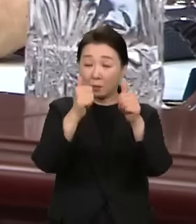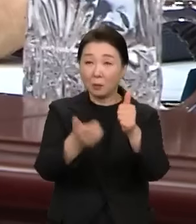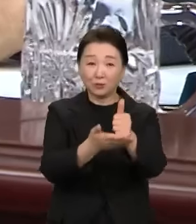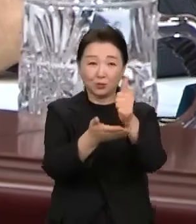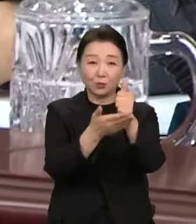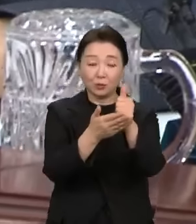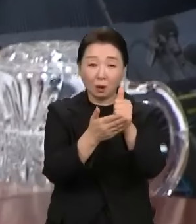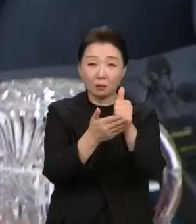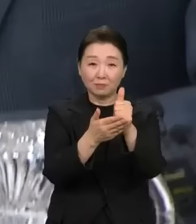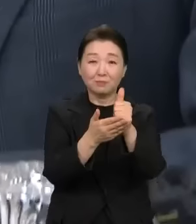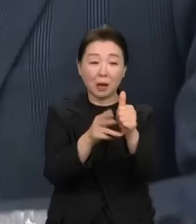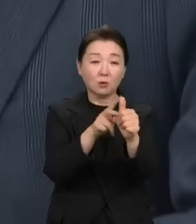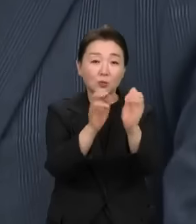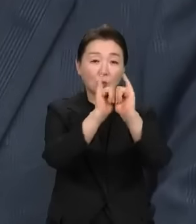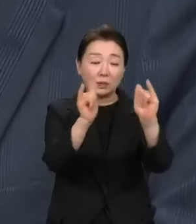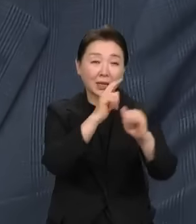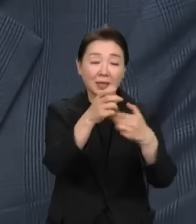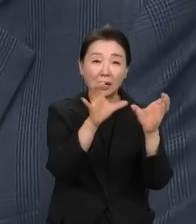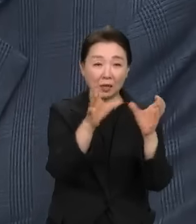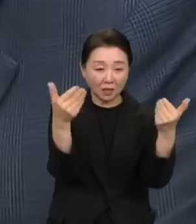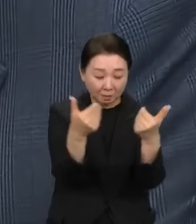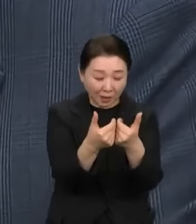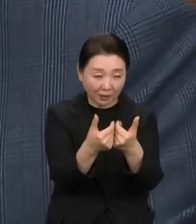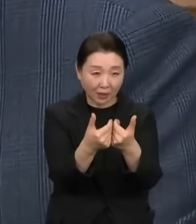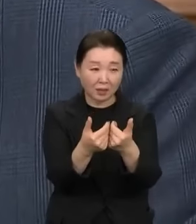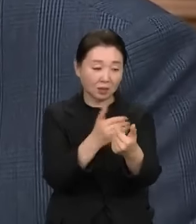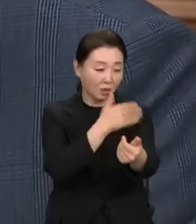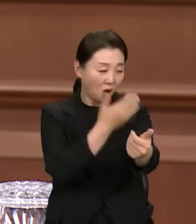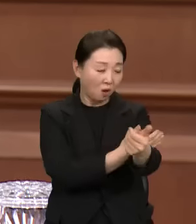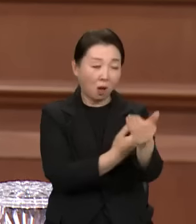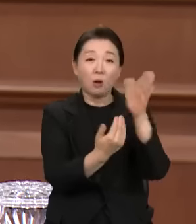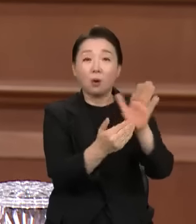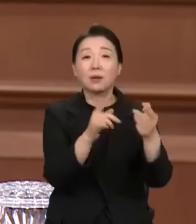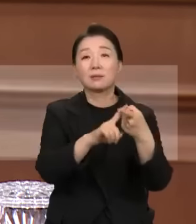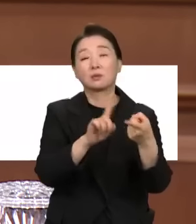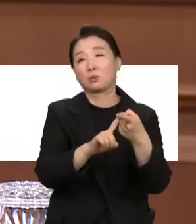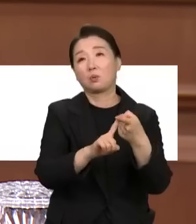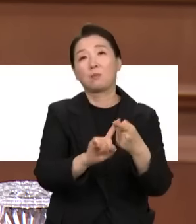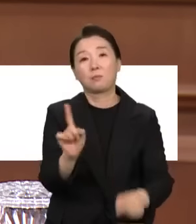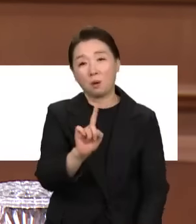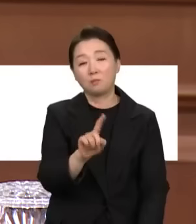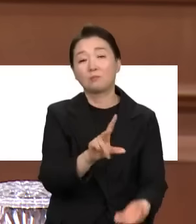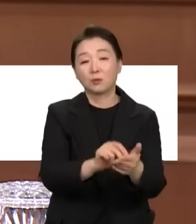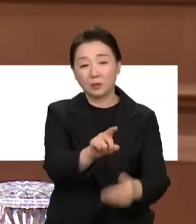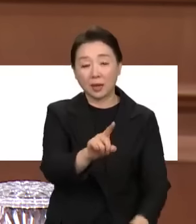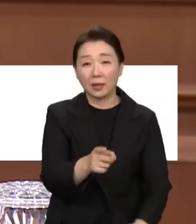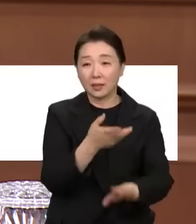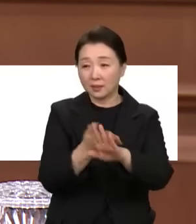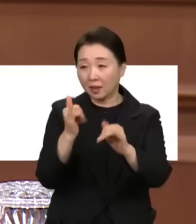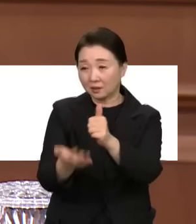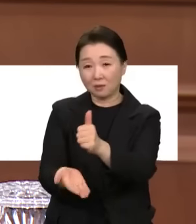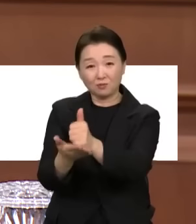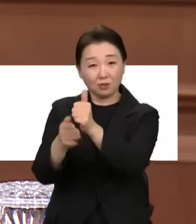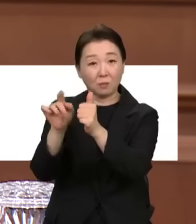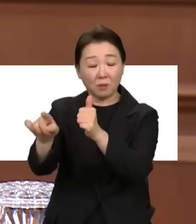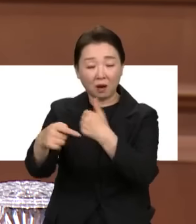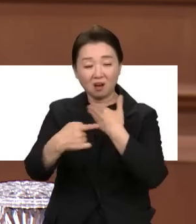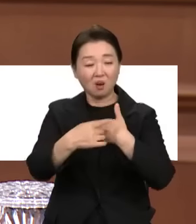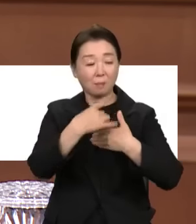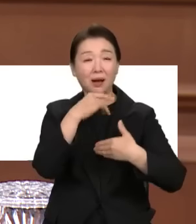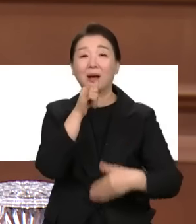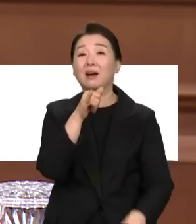후보자를 야당이 반대할 수 있도록 한 비토권도 문제 삼았습니다. 제3자 추천의 형식적 외관만